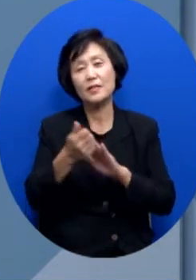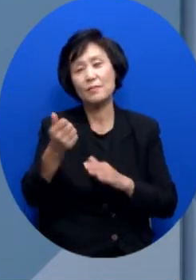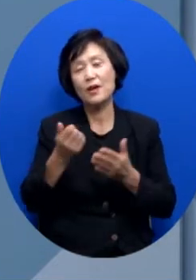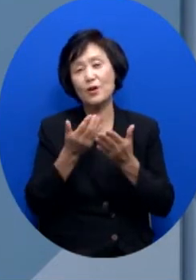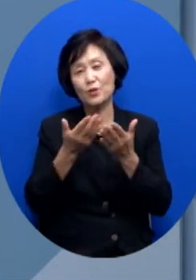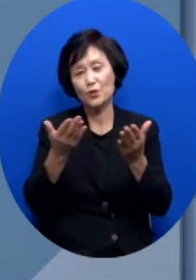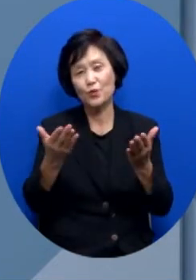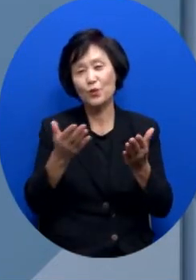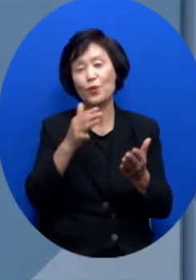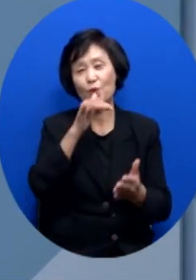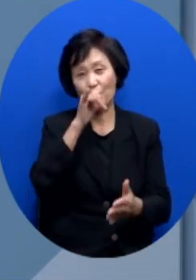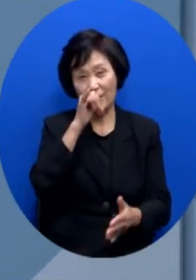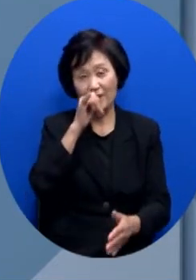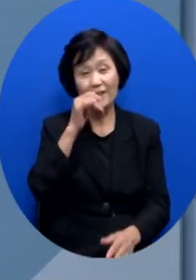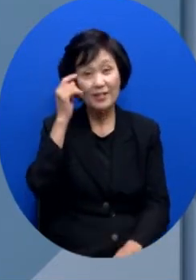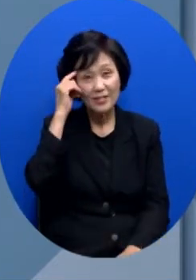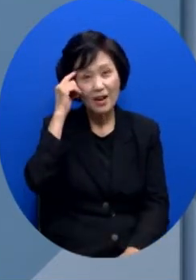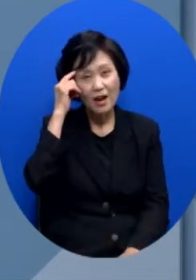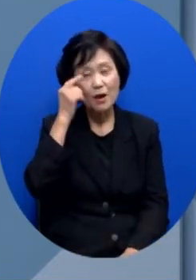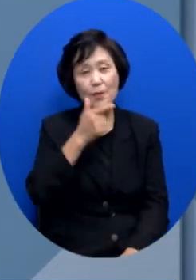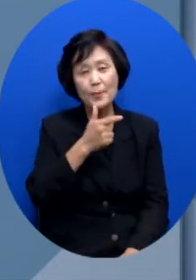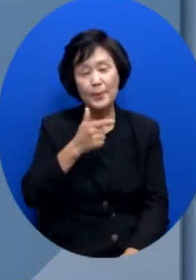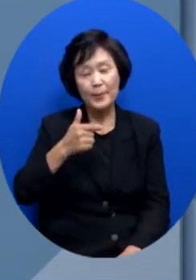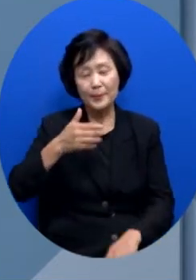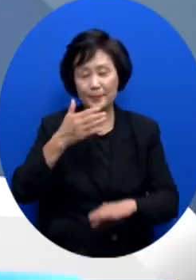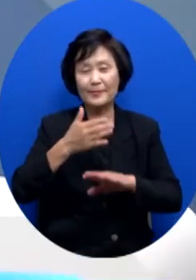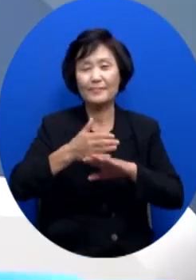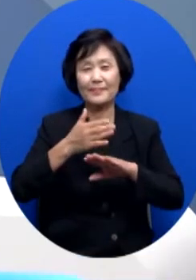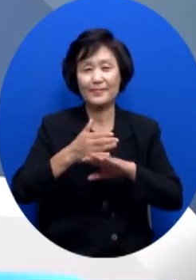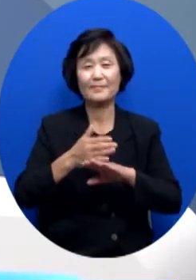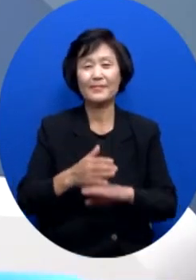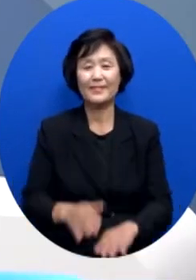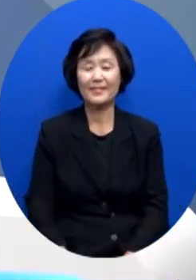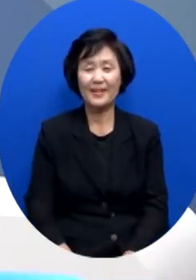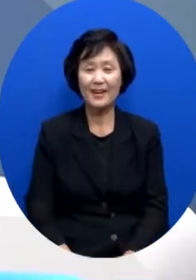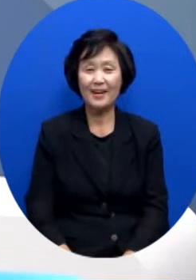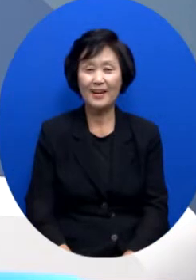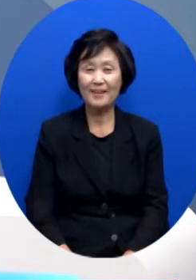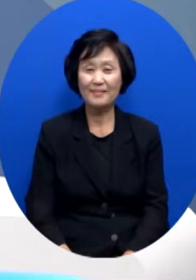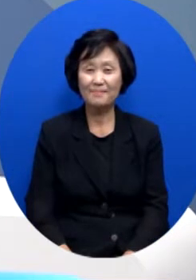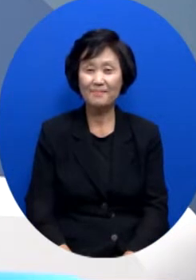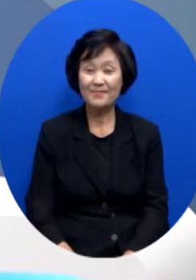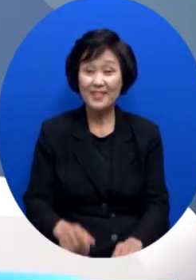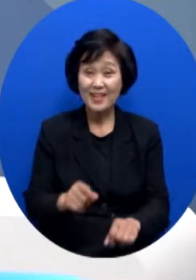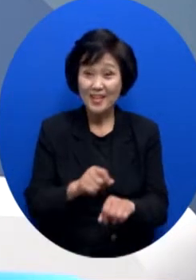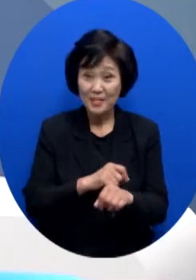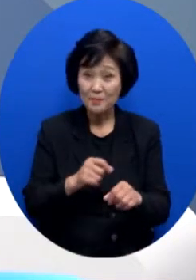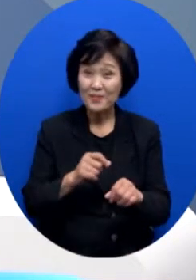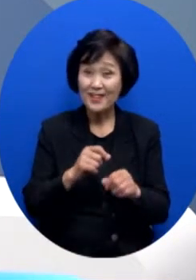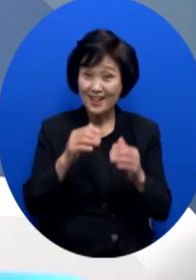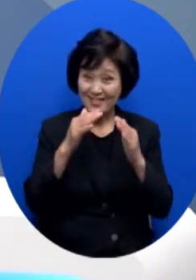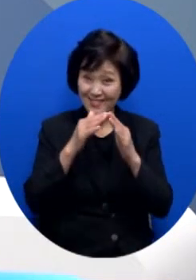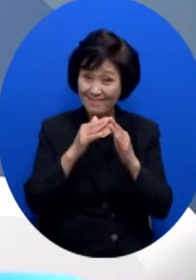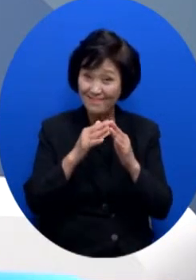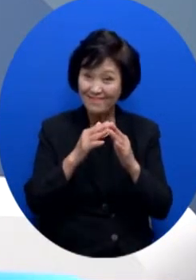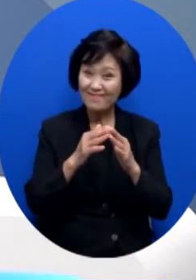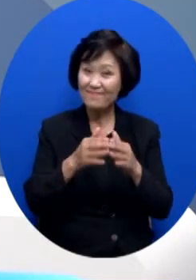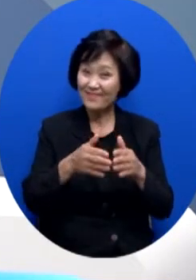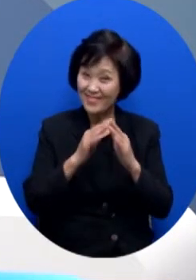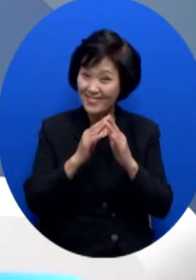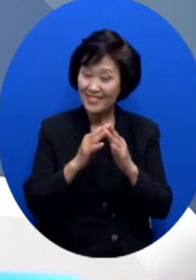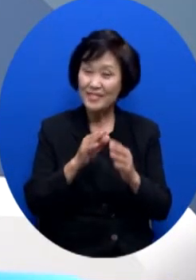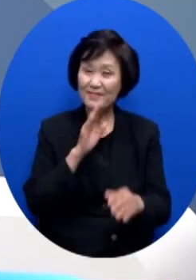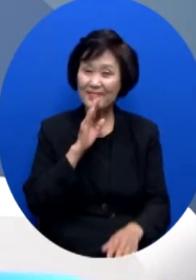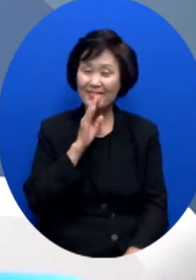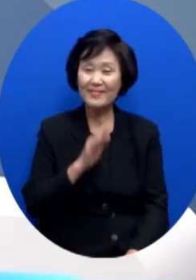그런 생각을 하면 참 뿌듯하기도 합니다. 네, 정말 충북 청주 지회만의 특별한 점 같습니다, 목사님. 네, 이 사역을